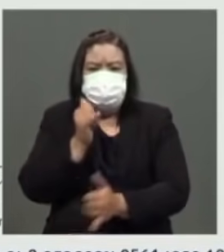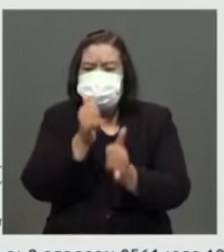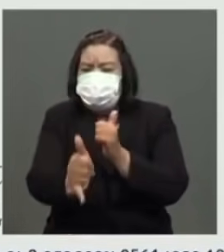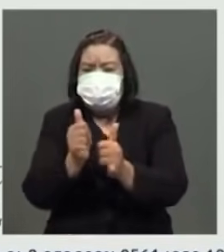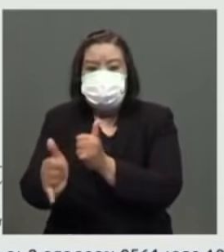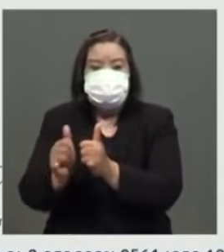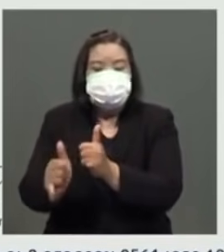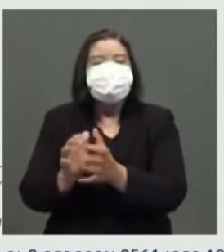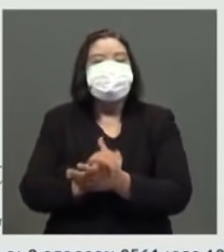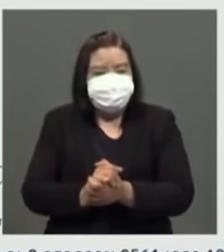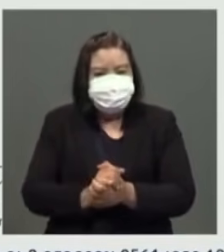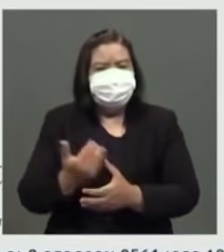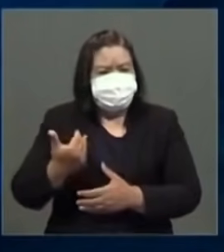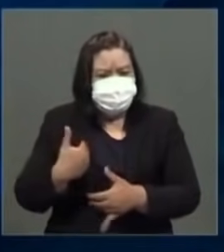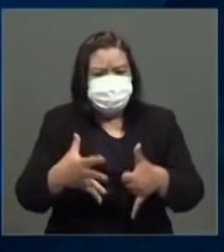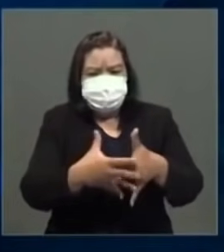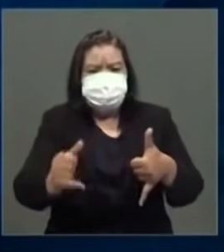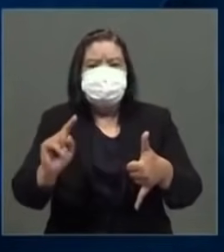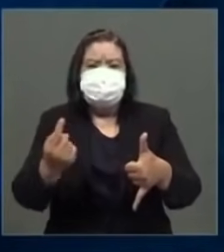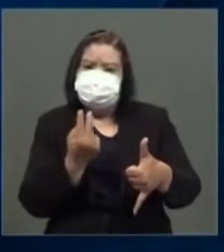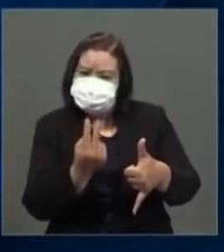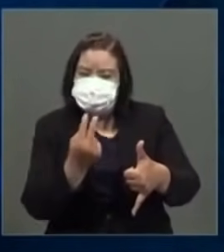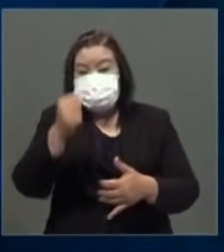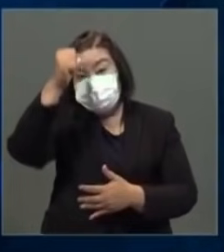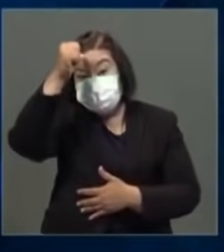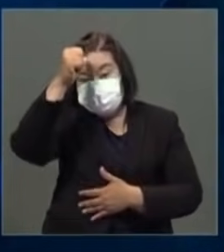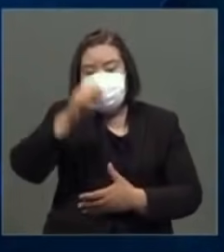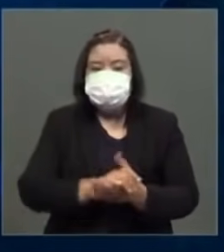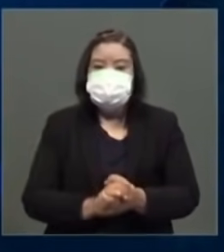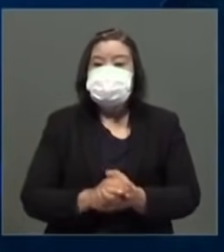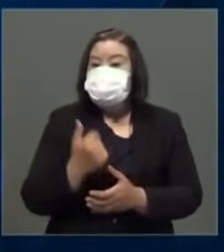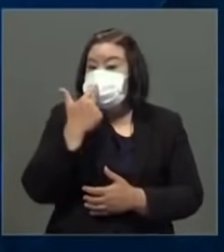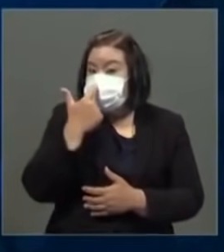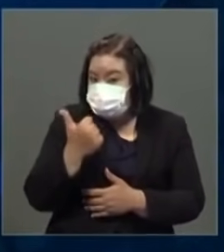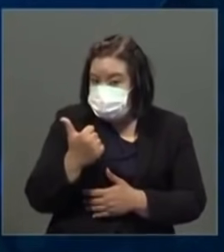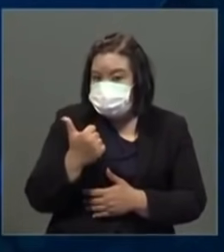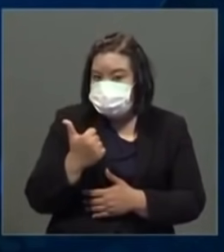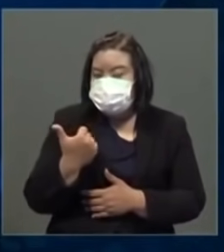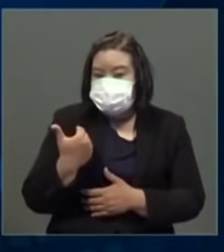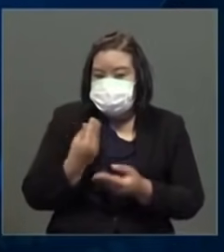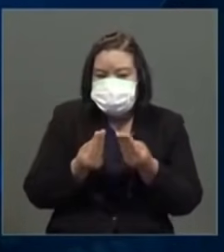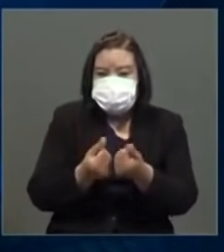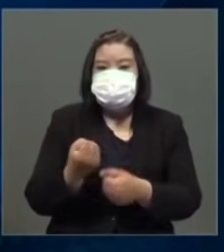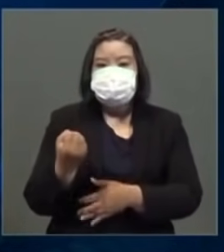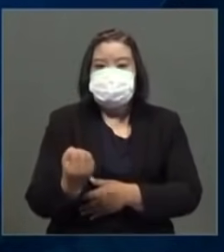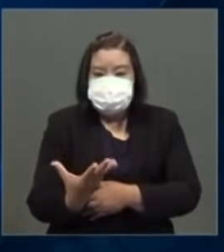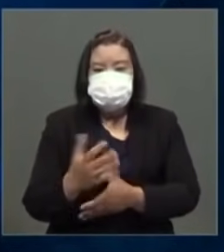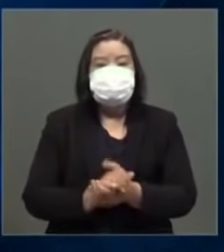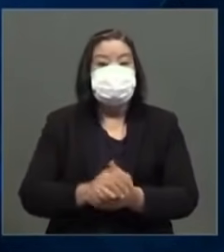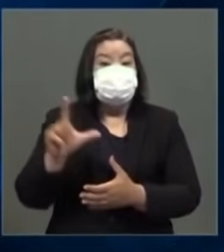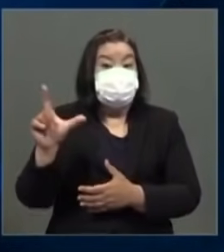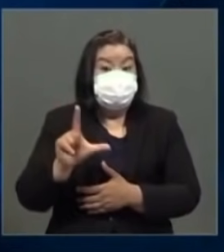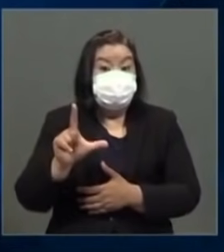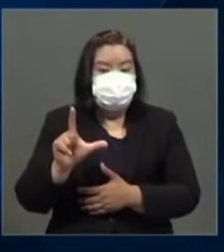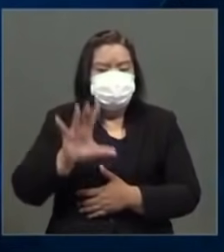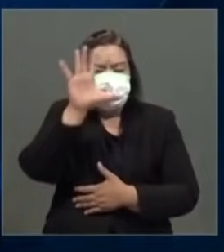าพนี้เกิดขึ้นนะครับก็คือสายพันธุ์เดลต้าเนี่ยขึ้นมาถ้าสีแดงๆก็เคสเยอะหน่อยนึงสีเหลืองเข้มก็ลดลงมานะ